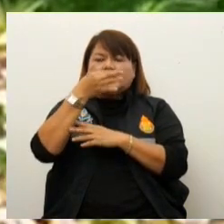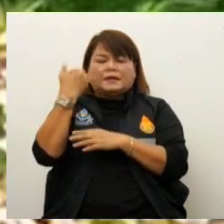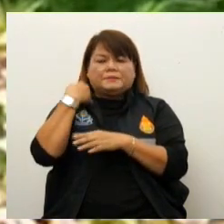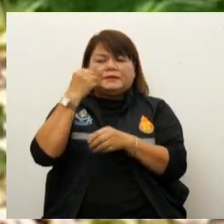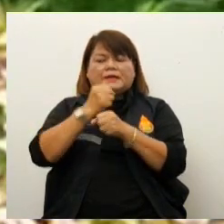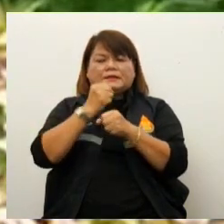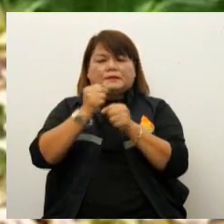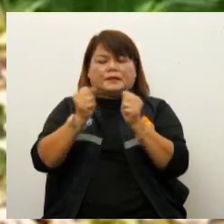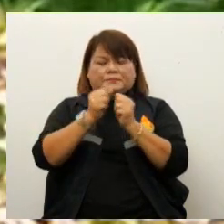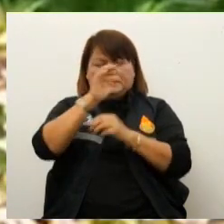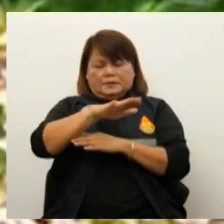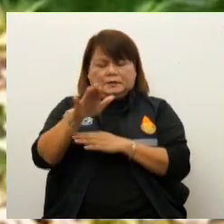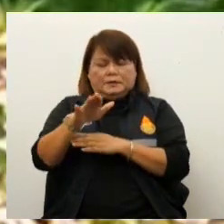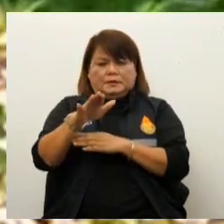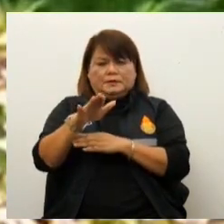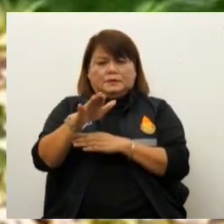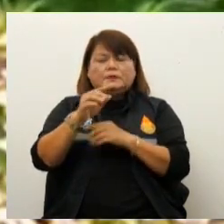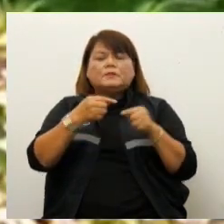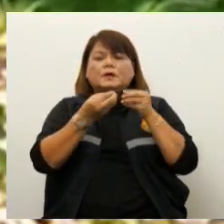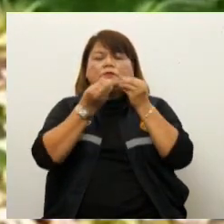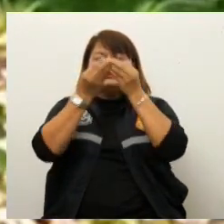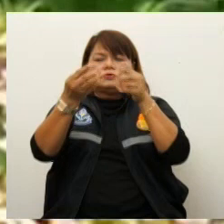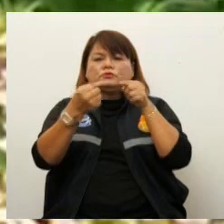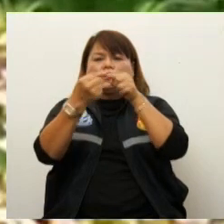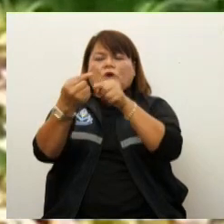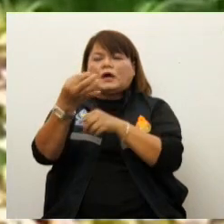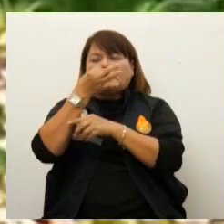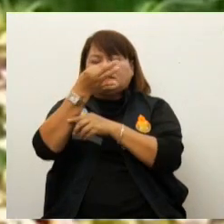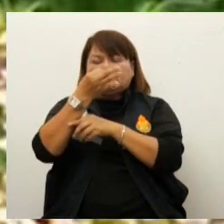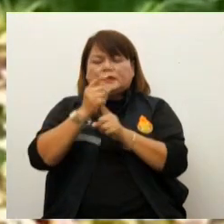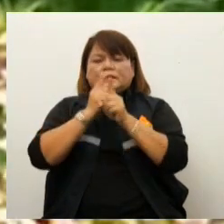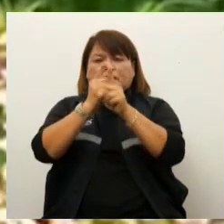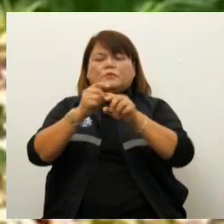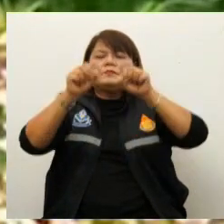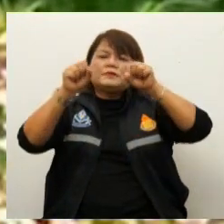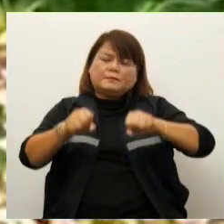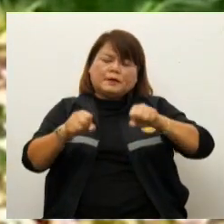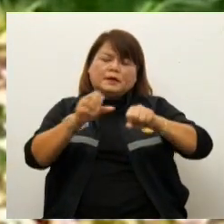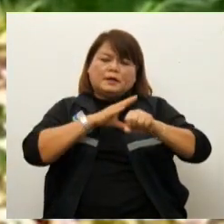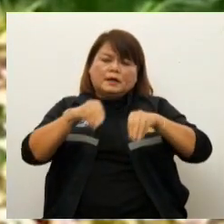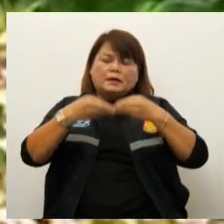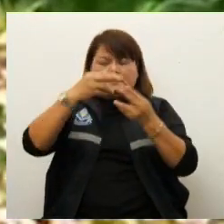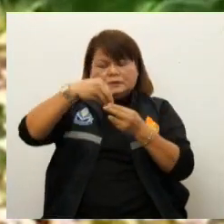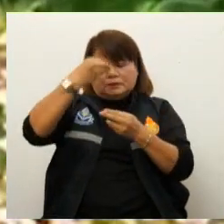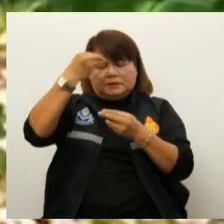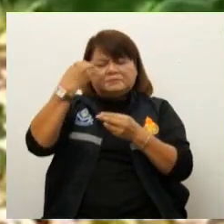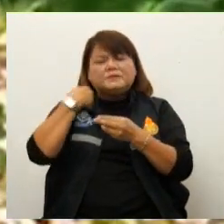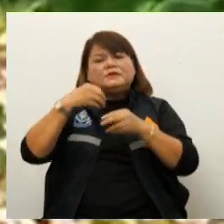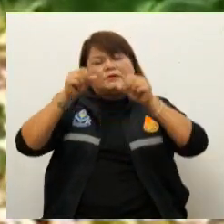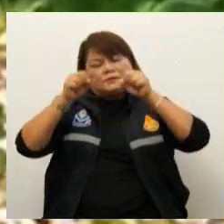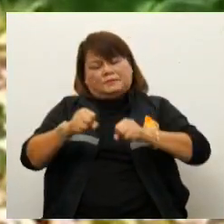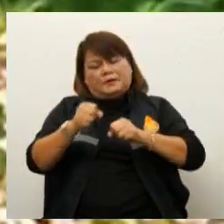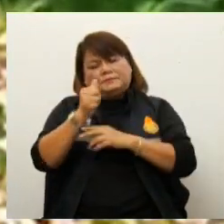ำให้กับผู้เรียนเพื่อประกอบอาชีพได้ตามศักยภาพและให้ผู้เรียนมีสมรรถนะและศักยภ